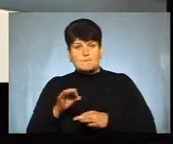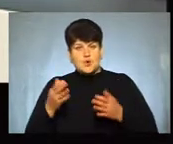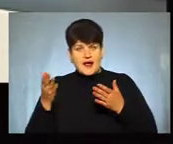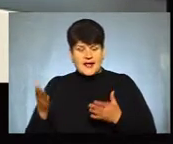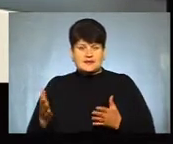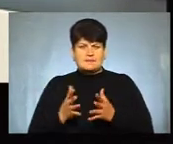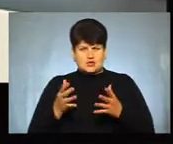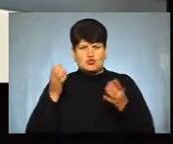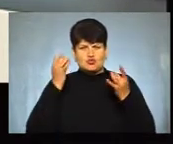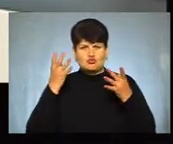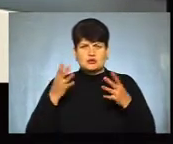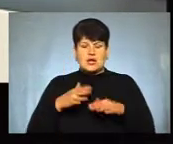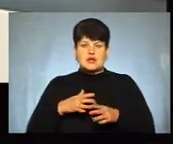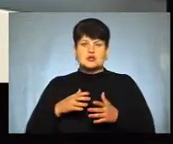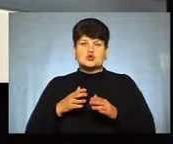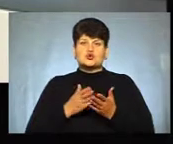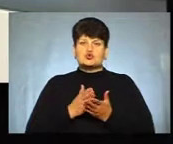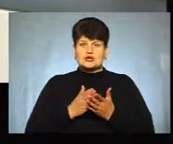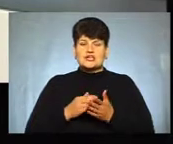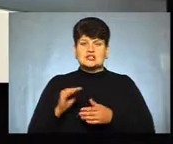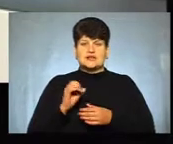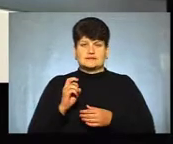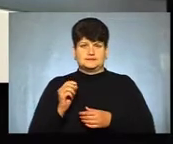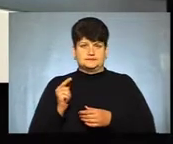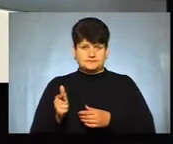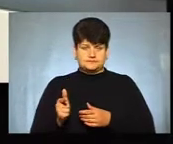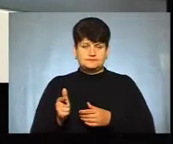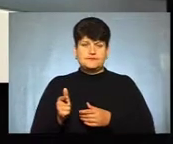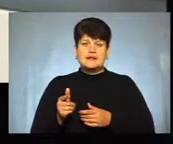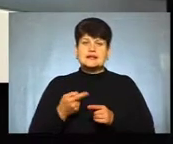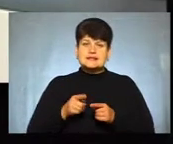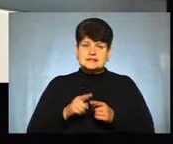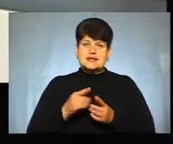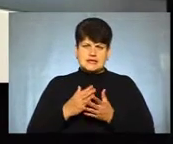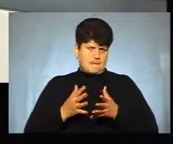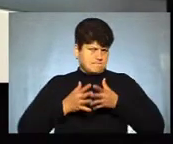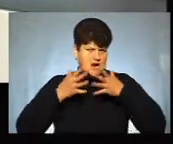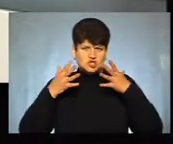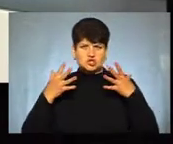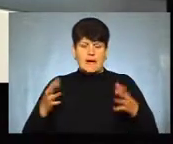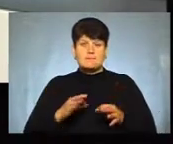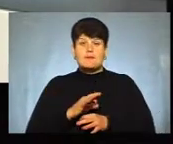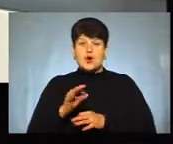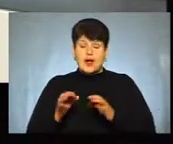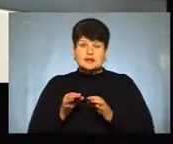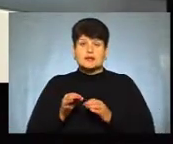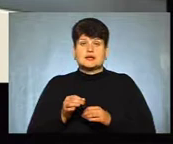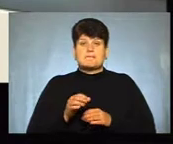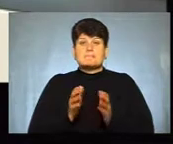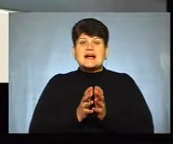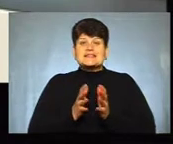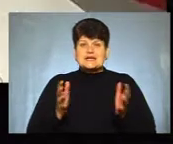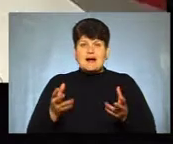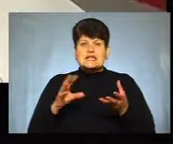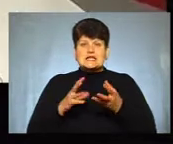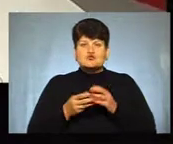культурна інфраструктура і все-таки житлово-комунальна інфраструктура. Такі це є насправді масштабні проекти. Максимальна сума коштів,